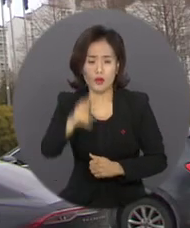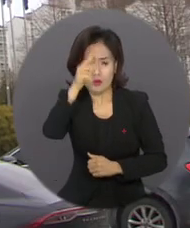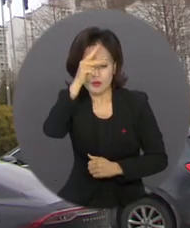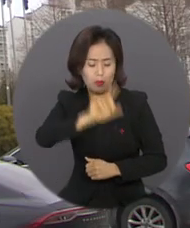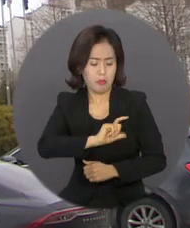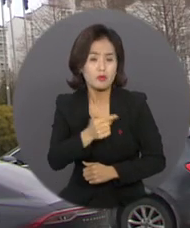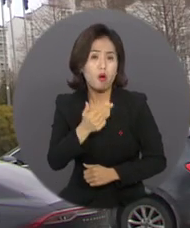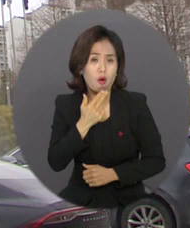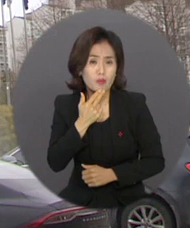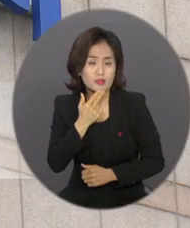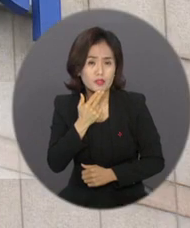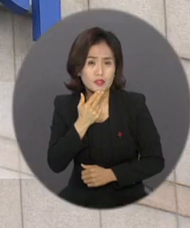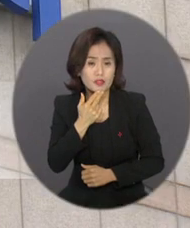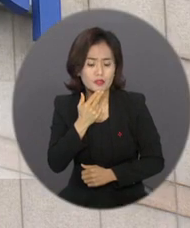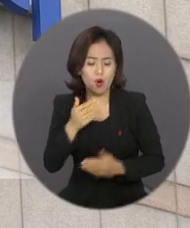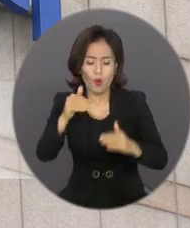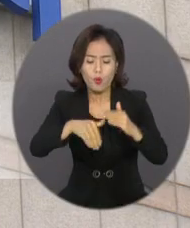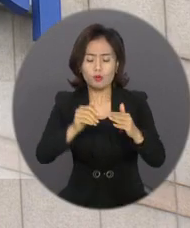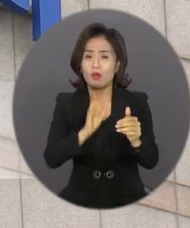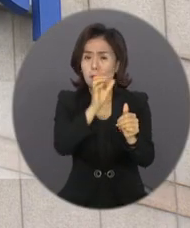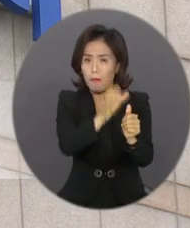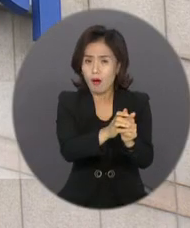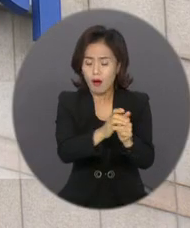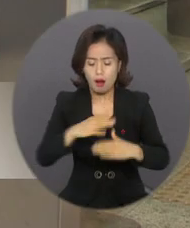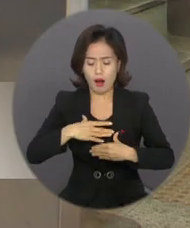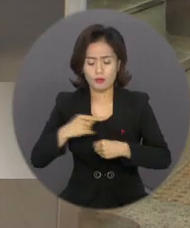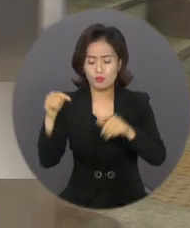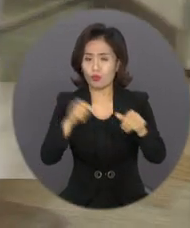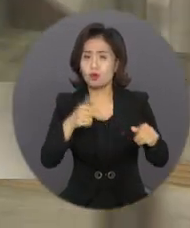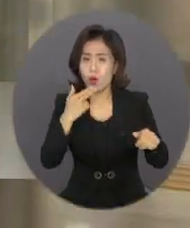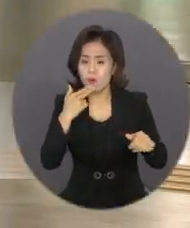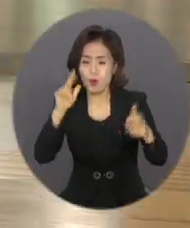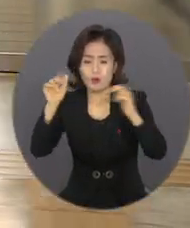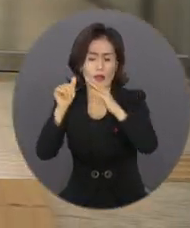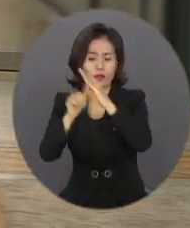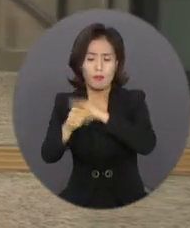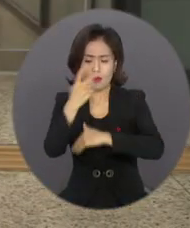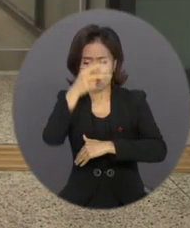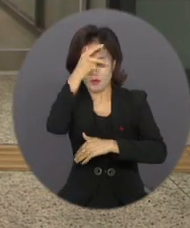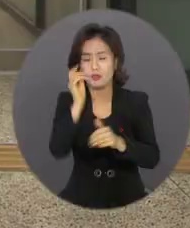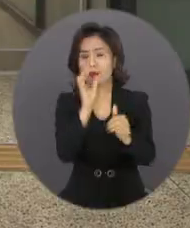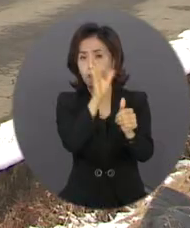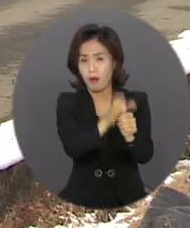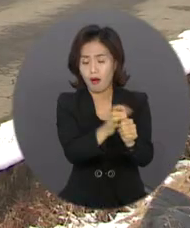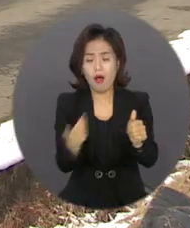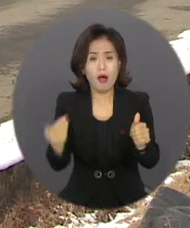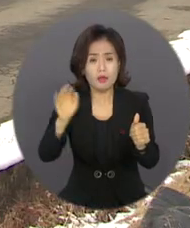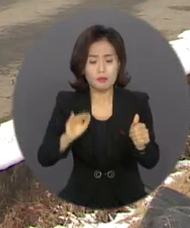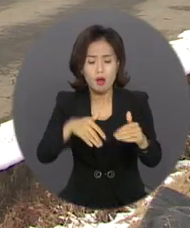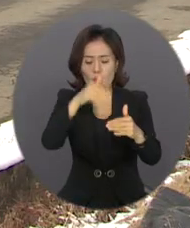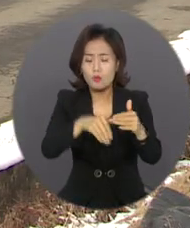경찰은 면허도 없이 공사를 맡은 뒤 안전 조치를 하지 않은 용역업체 대표를 검찰에 넘겼습니다 하지만